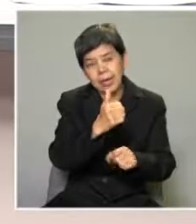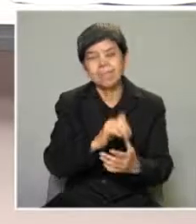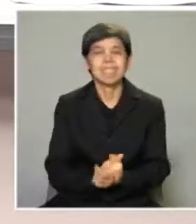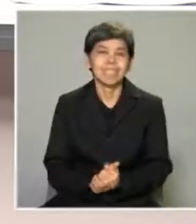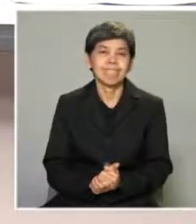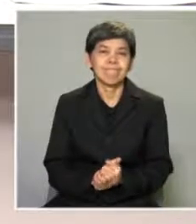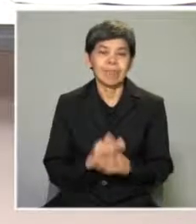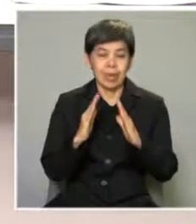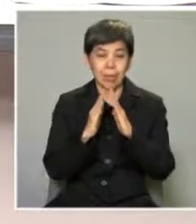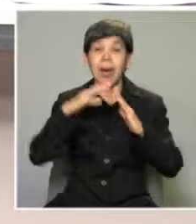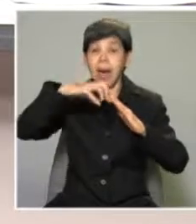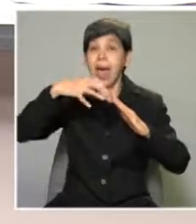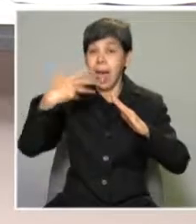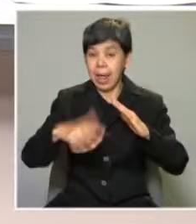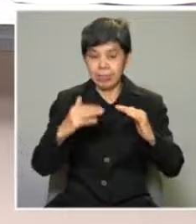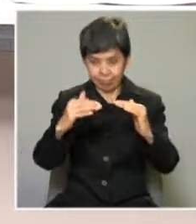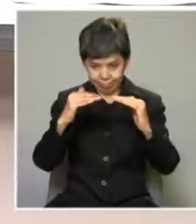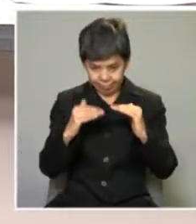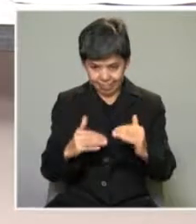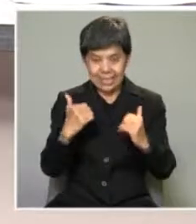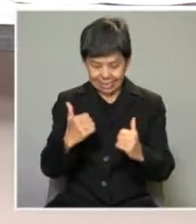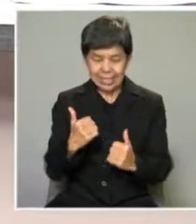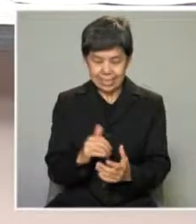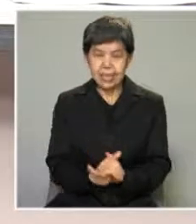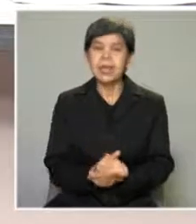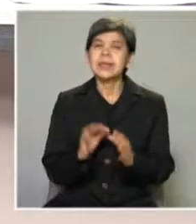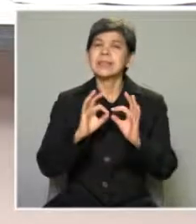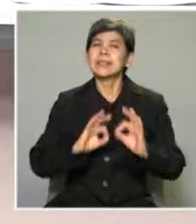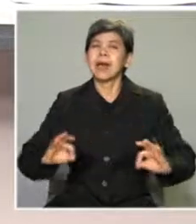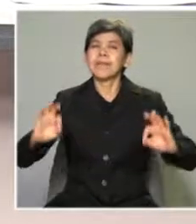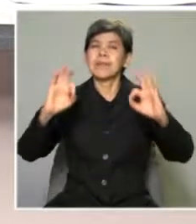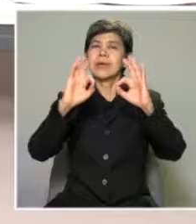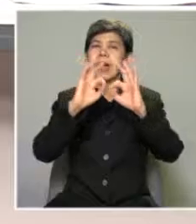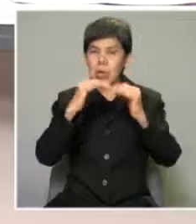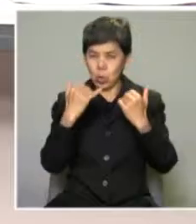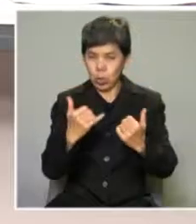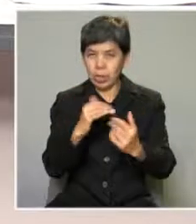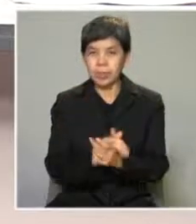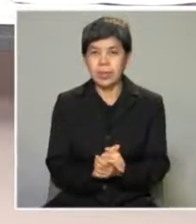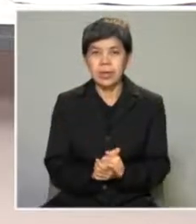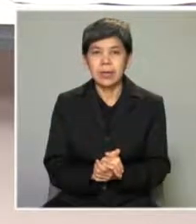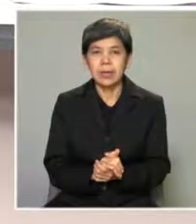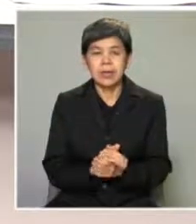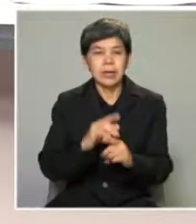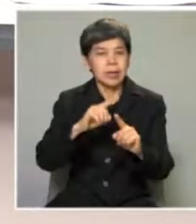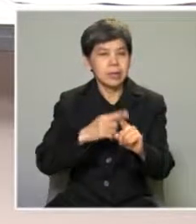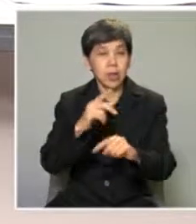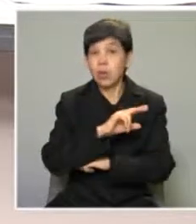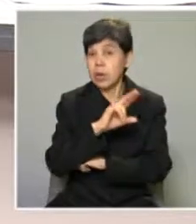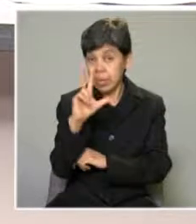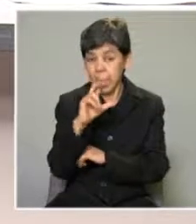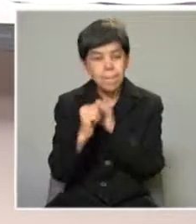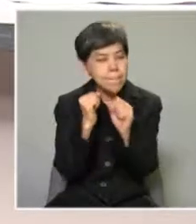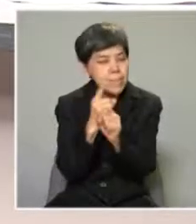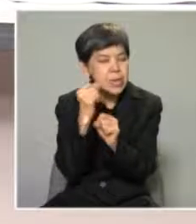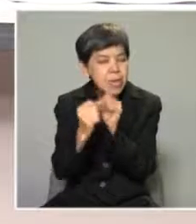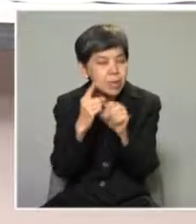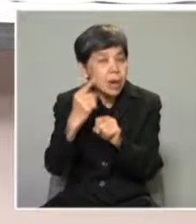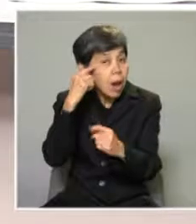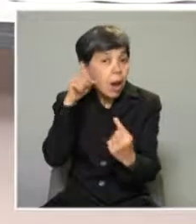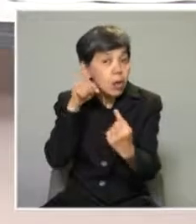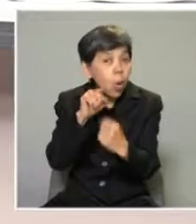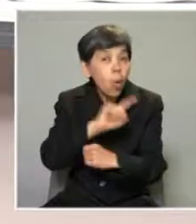จากบรรยากาศเรื่องของวัดพระธรรมกายมากันที่วันนี้ก็ถือว่าเป็นวันสำคัญอีกวันนึงนะคะ3มีนาคมของทุกปีคุณวรุณวันทราบไห